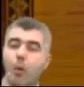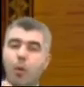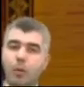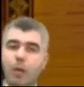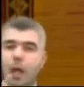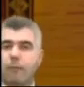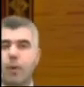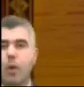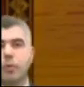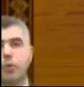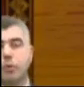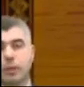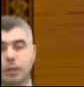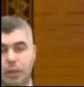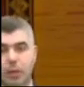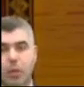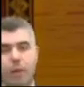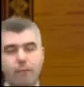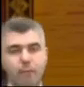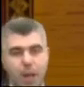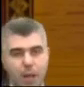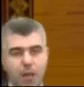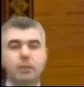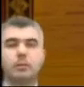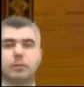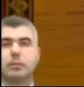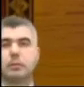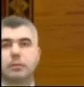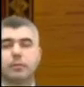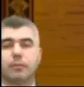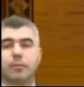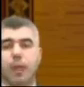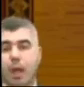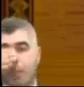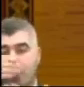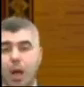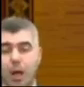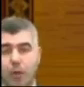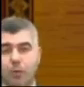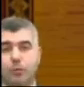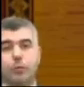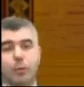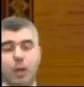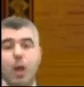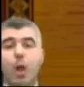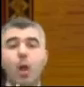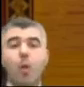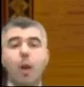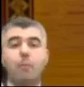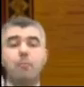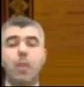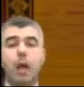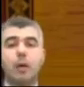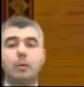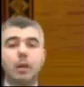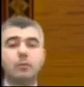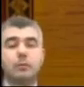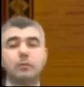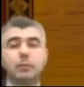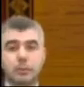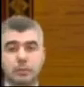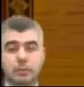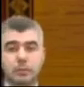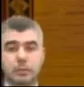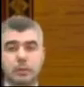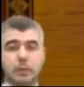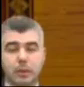أفكار اعتبارا من الفصل الأول لعام 2025 لإيجاد الملامح الأولى، وبالتالي المغرب وفرنسا سيكون أول بلدان خارج